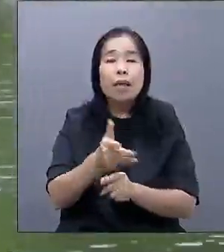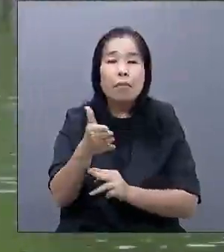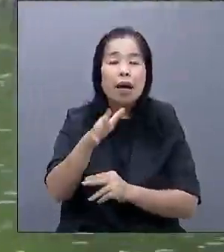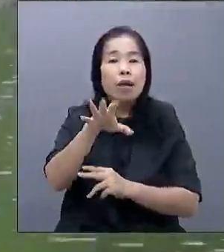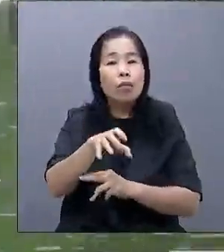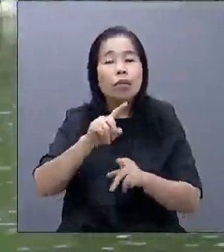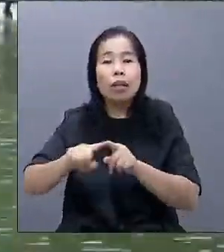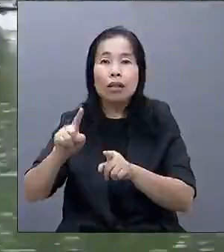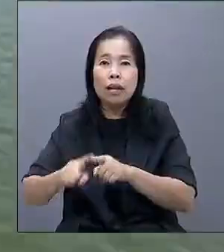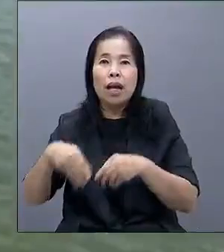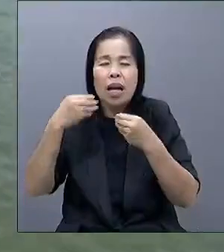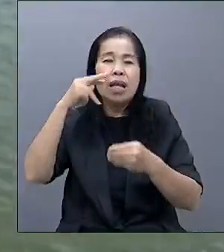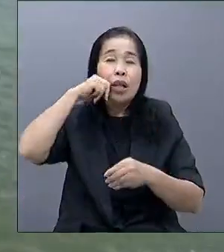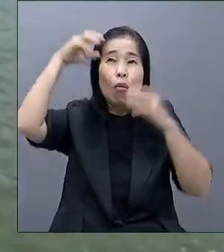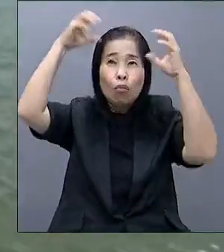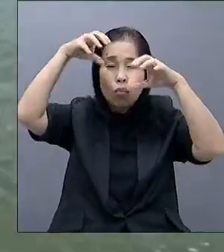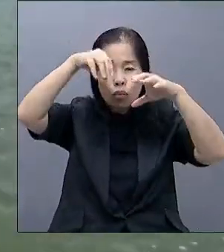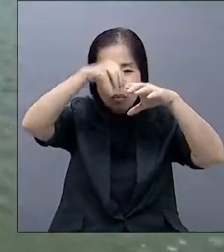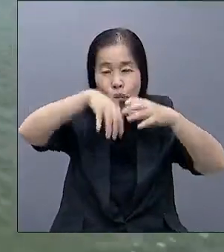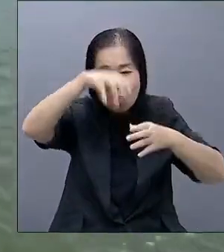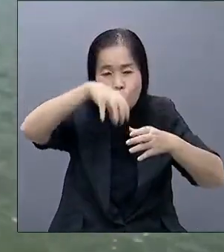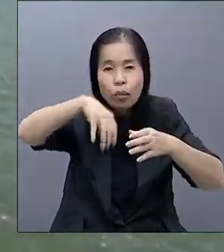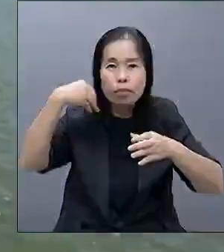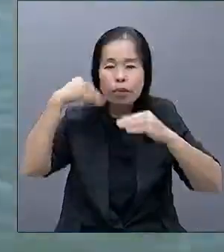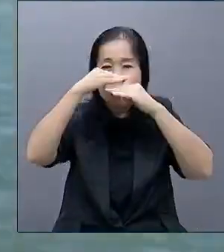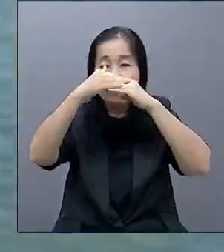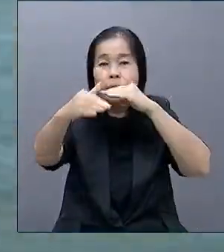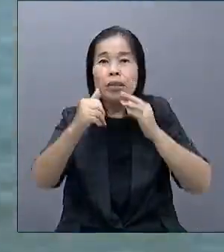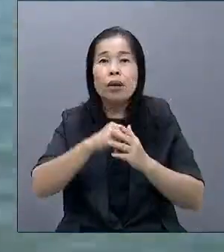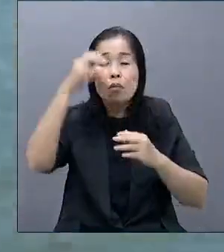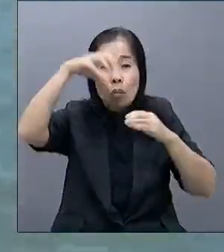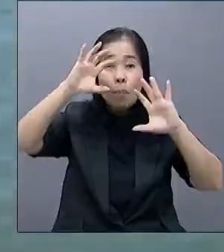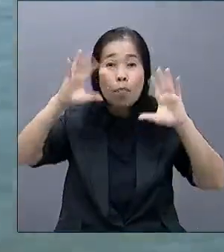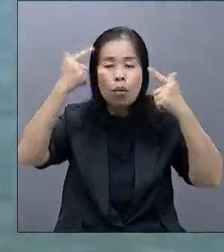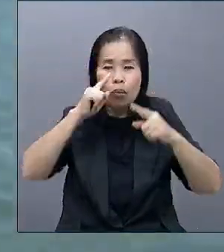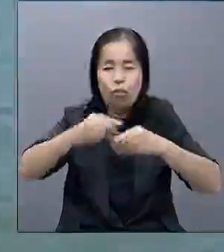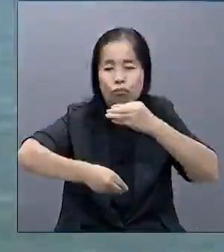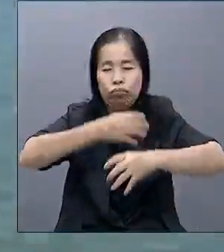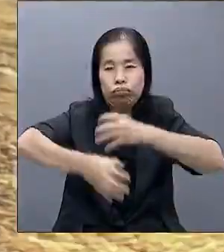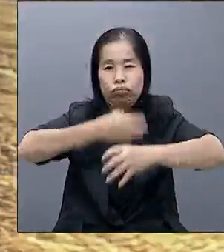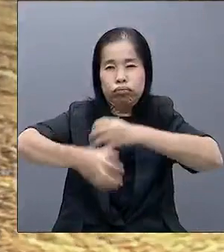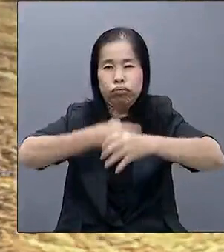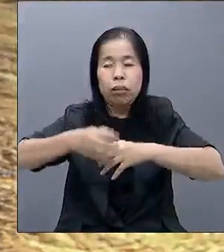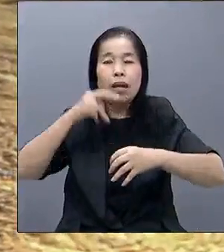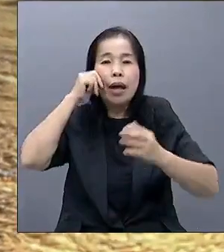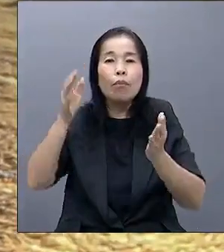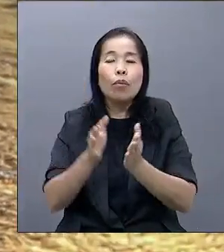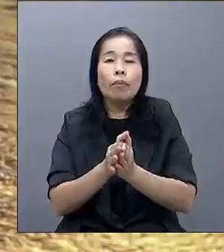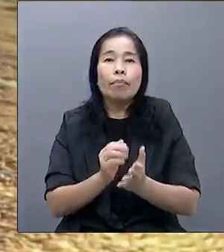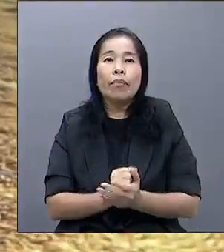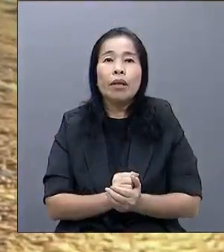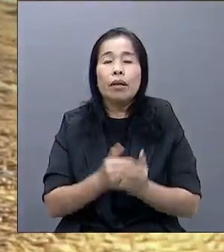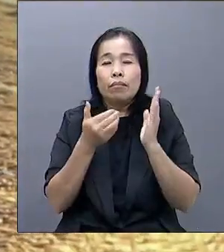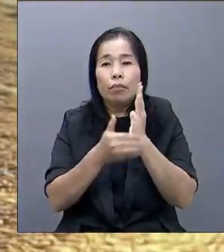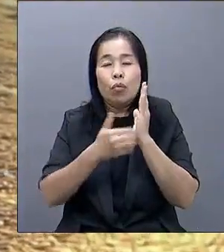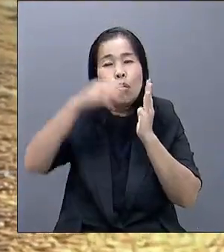เลี้ยงไม่ควรปลอยนฝนที่ตกลงบนดนไ้ลบอดด้ตรงและหงฝนตกควเปิดเครองตีน้ำเพื่ป้องกน้ำแยกชั้นค่ะภาคตโวออกม